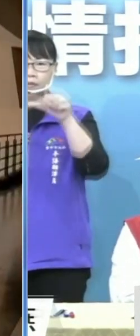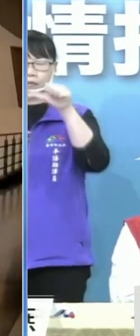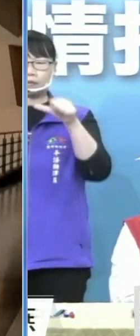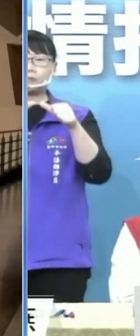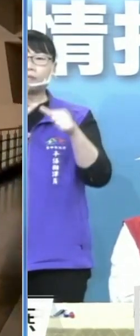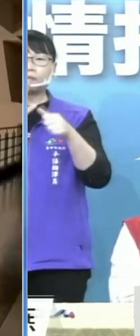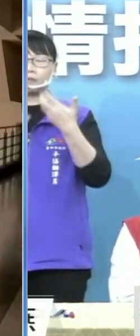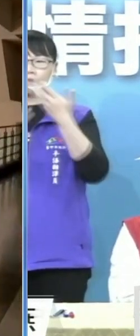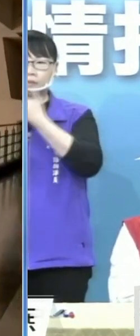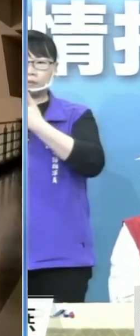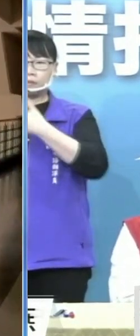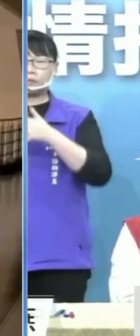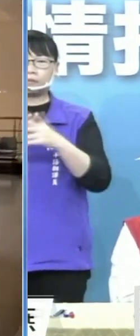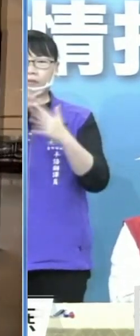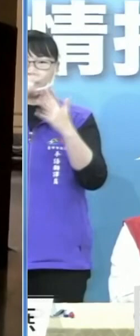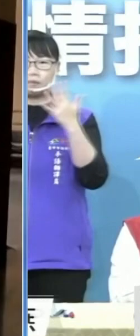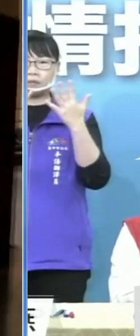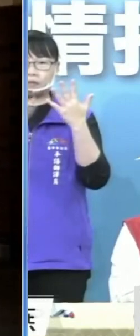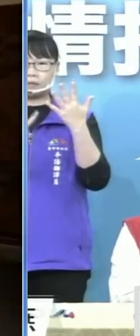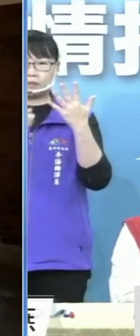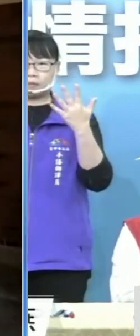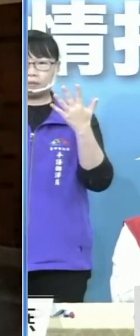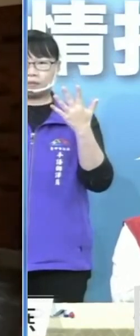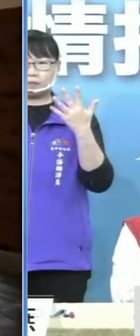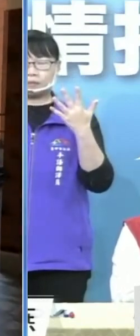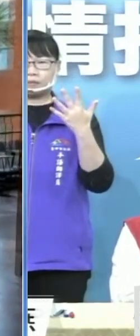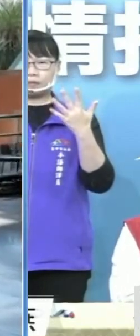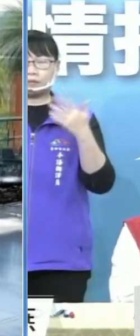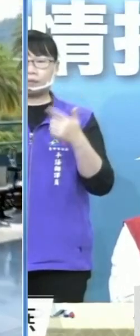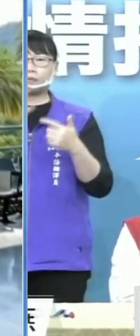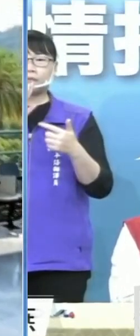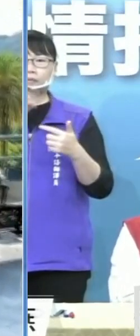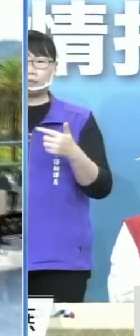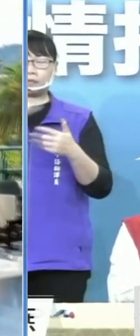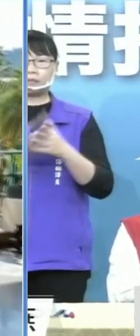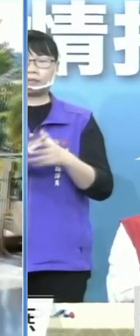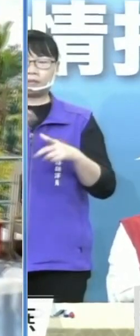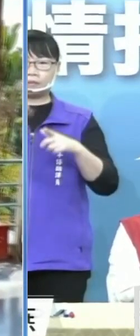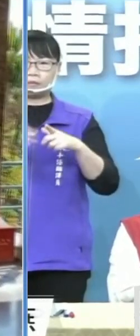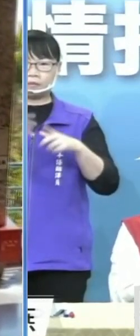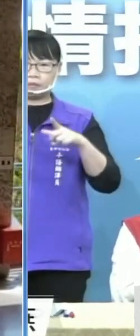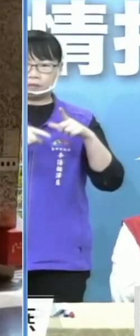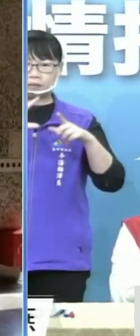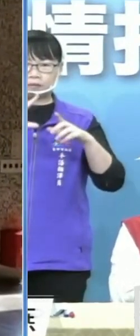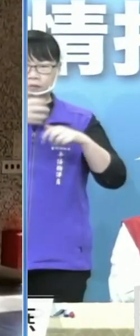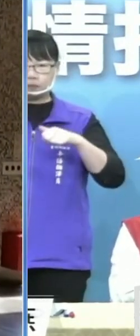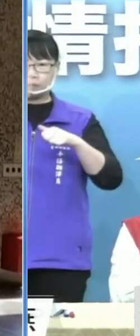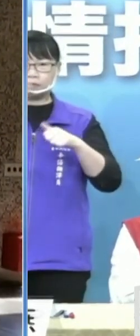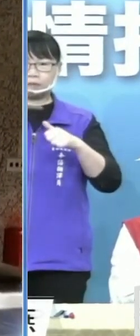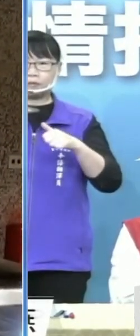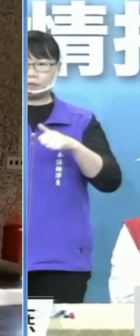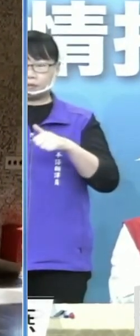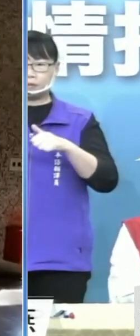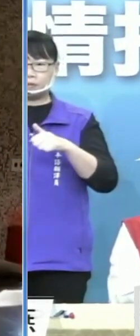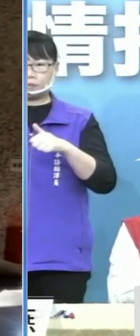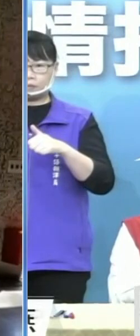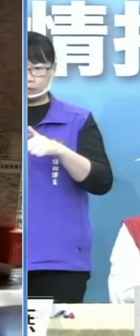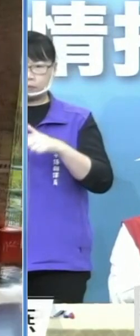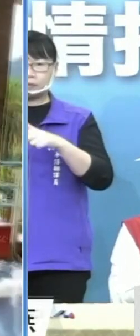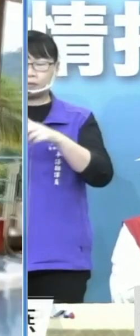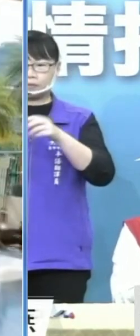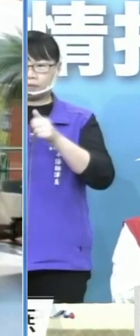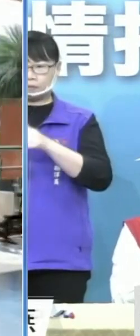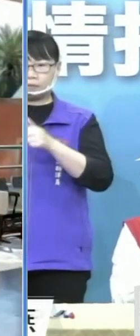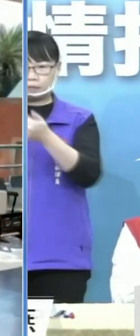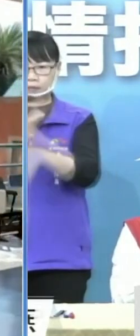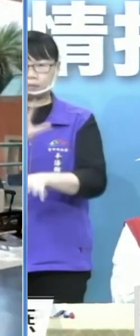案2959，是工程公司的负责人，有到万华的足迹史。那另